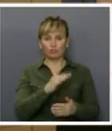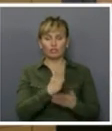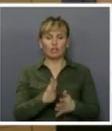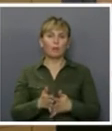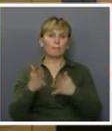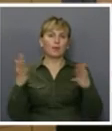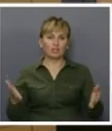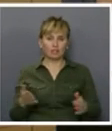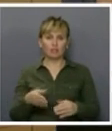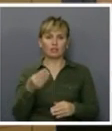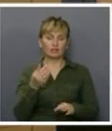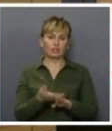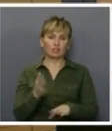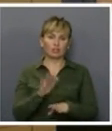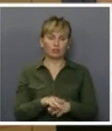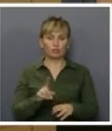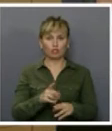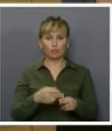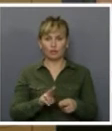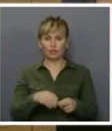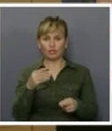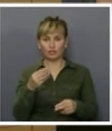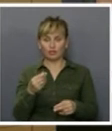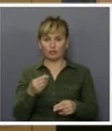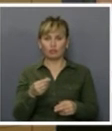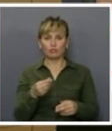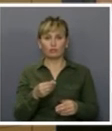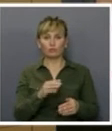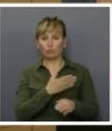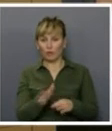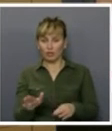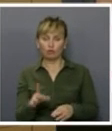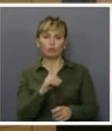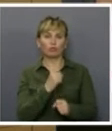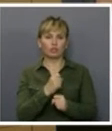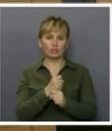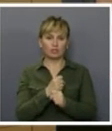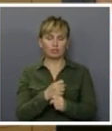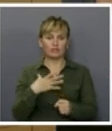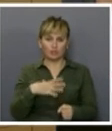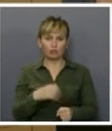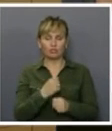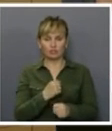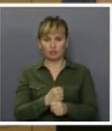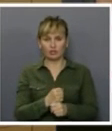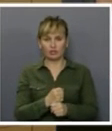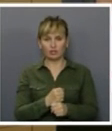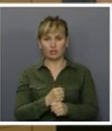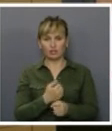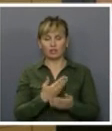нагрузка денежная. Теперь, чтобы эту денежную нагрузку отбить поскорее, он что должен? Он вынужден делать, ну, скажем